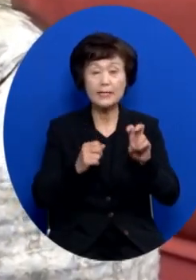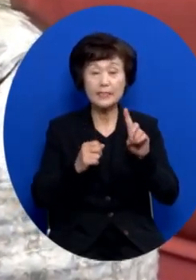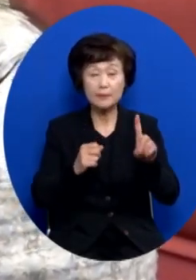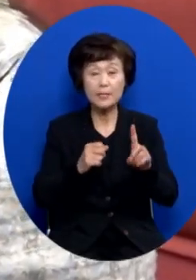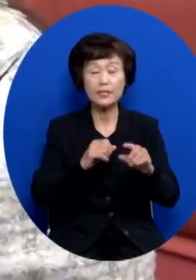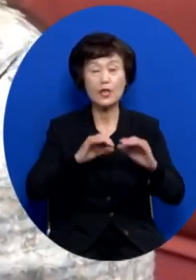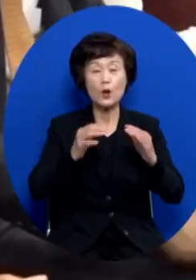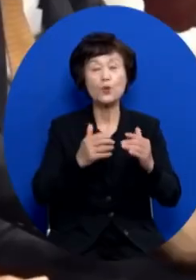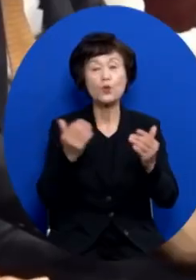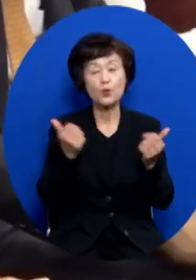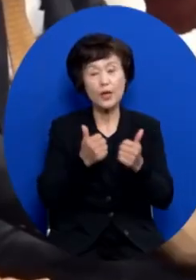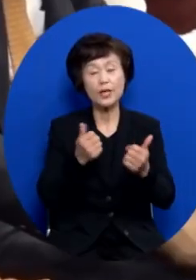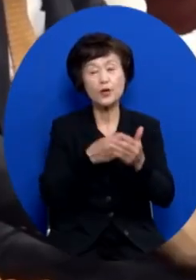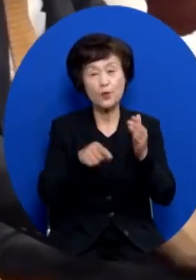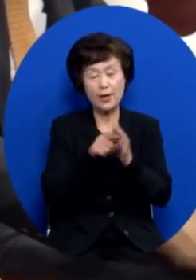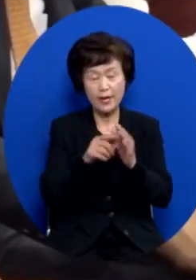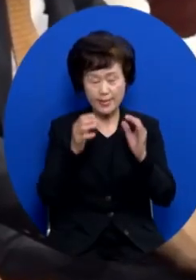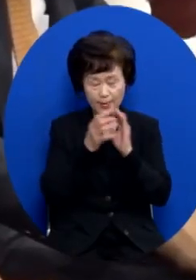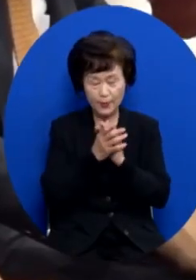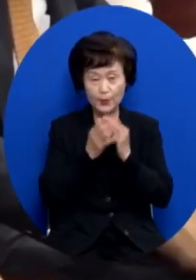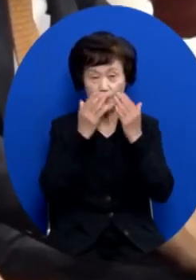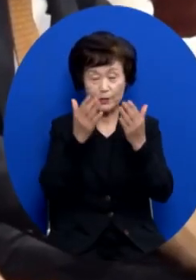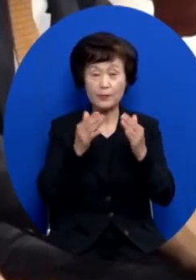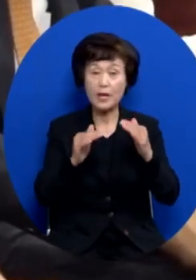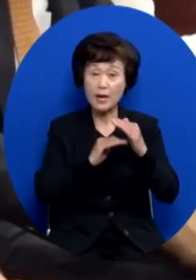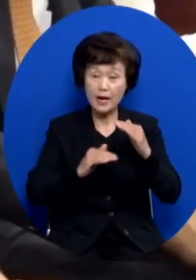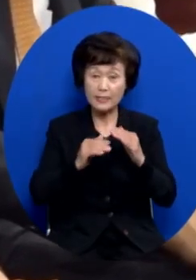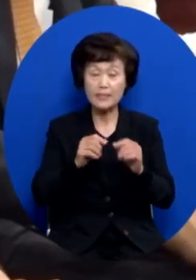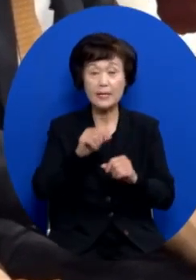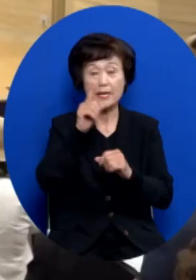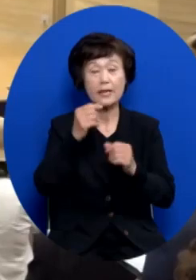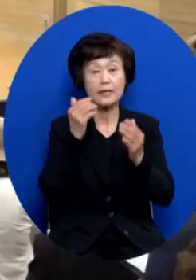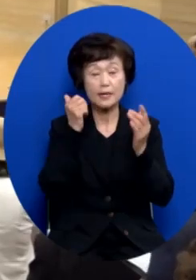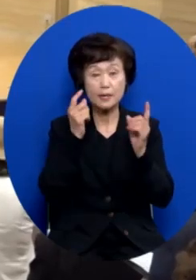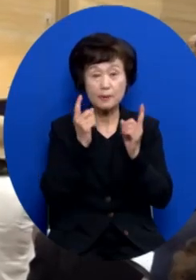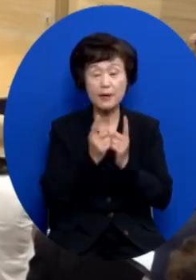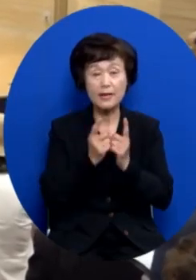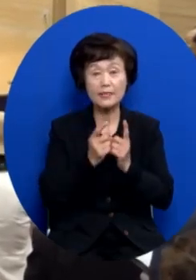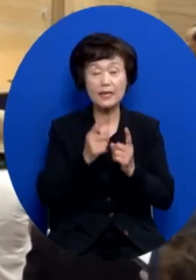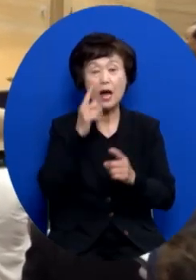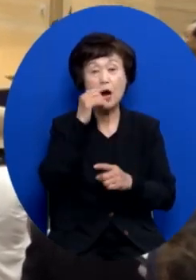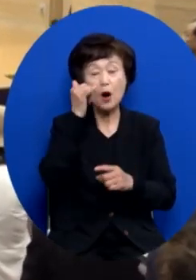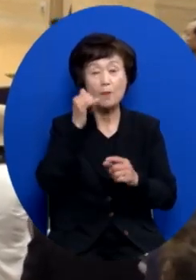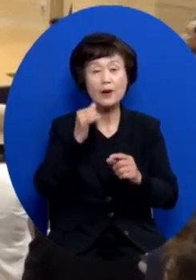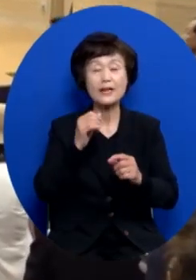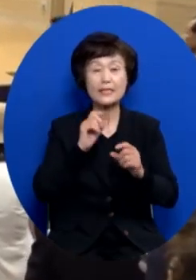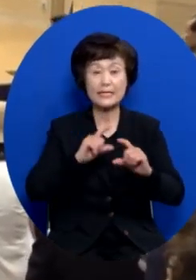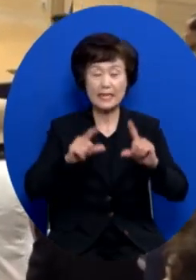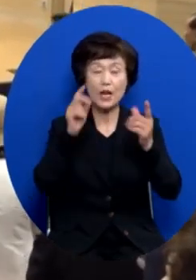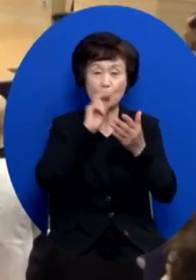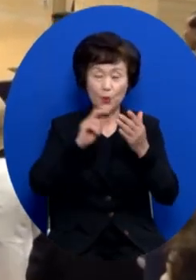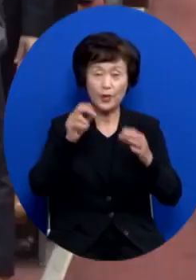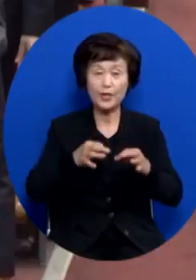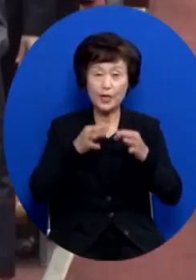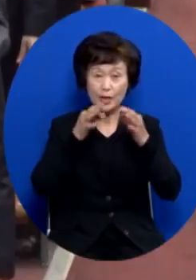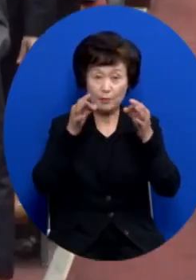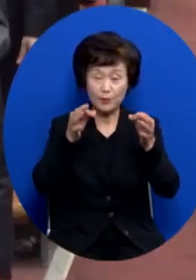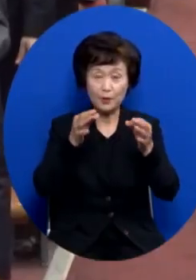합심으로 기도했습니다. 또 5월 가정의 달을 맞아 어버이 은혜를 재창하며 80세 이상 어르신들에게 감사의 꽃을